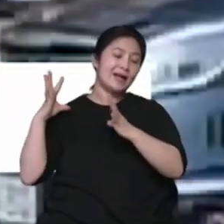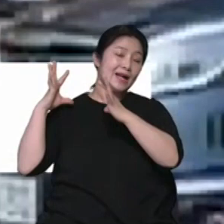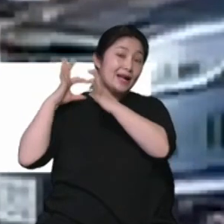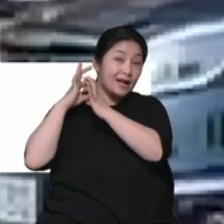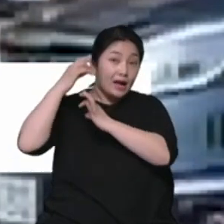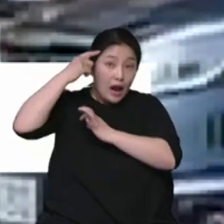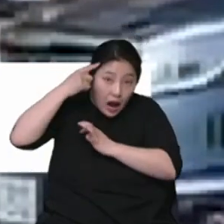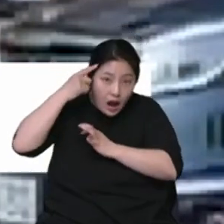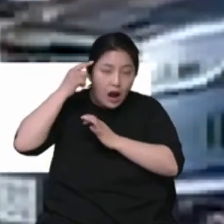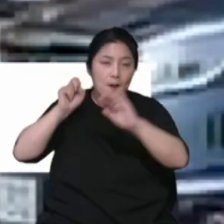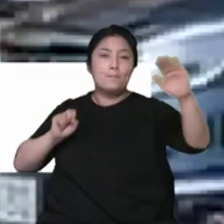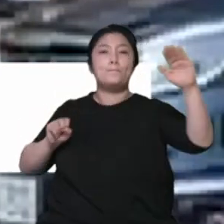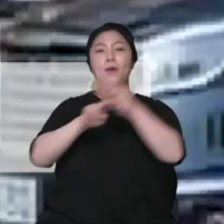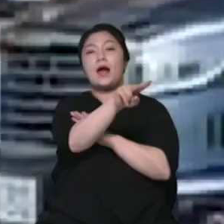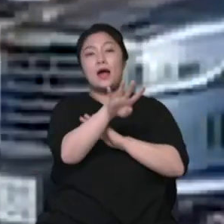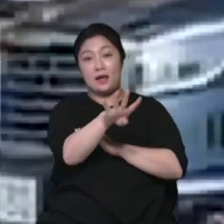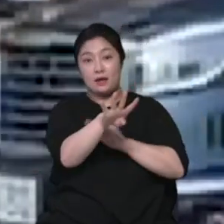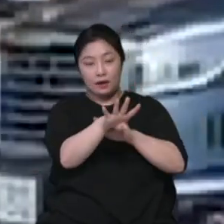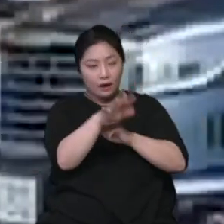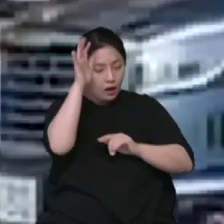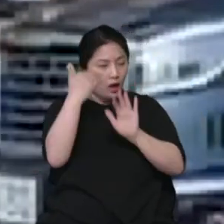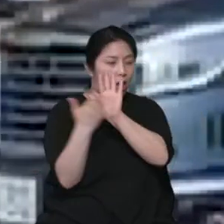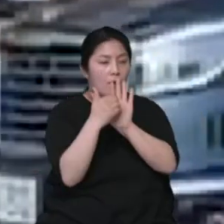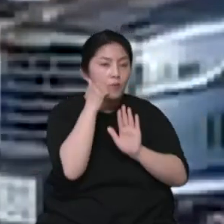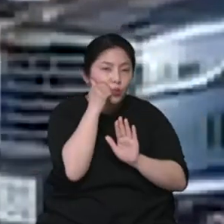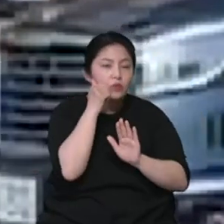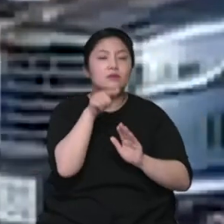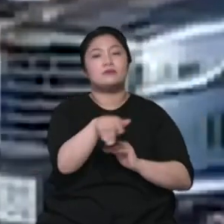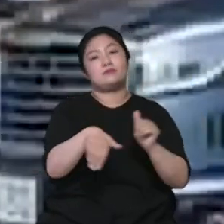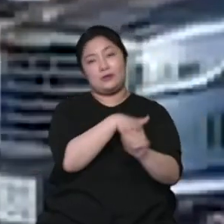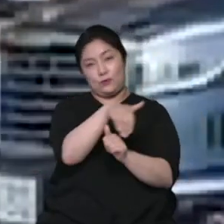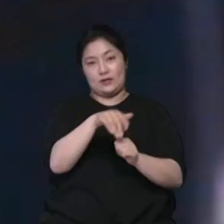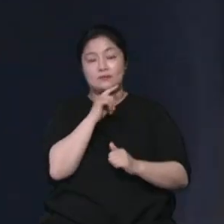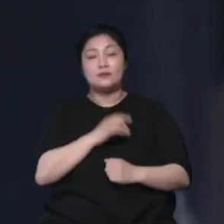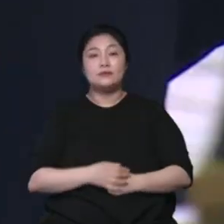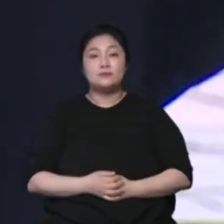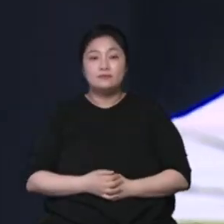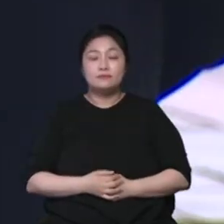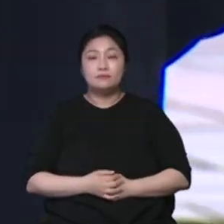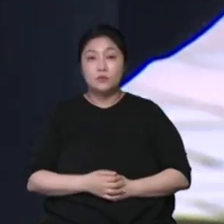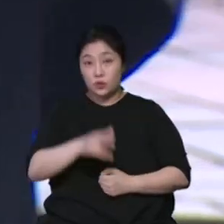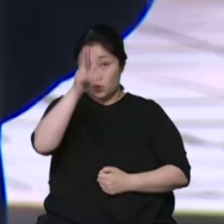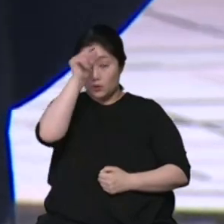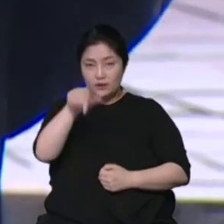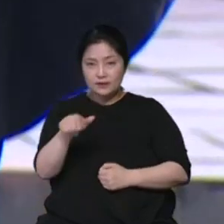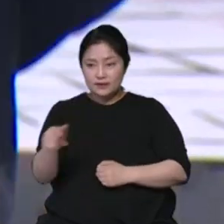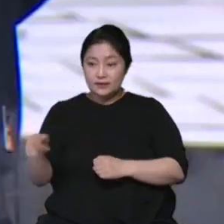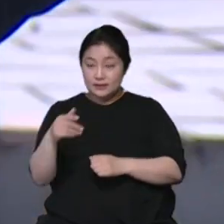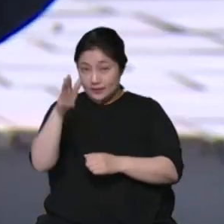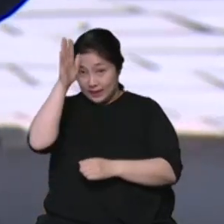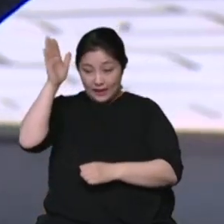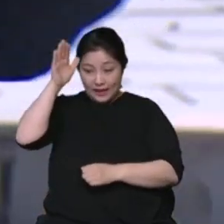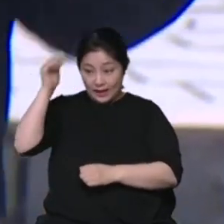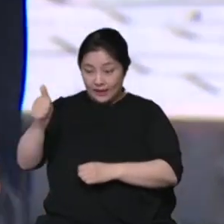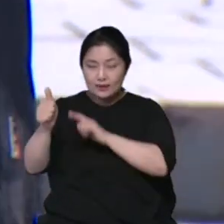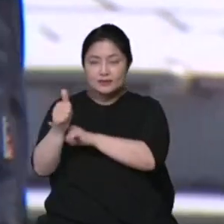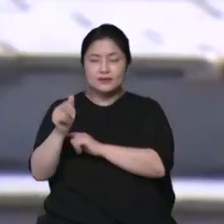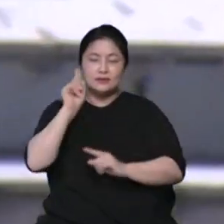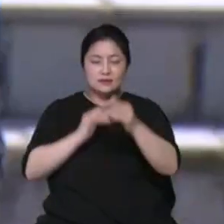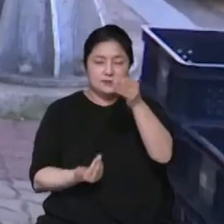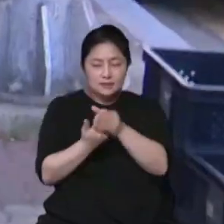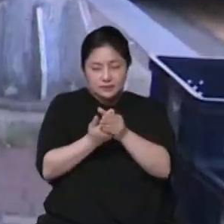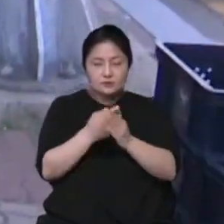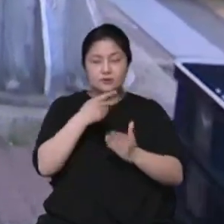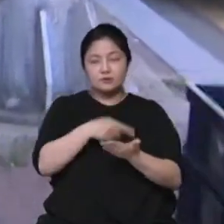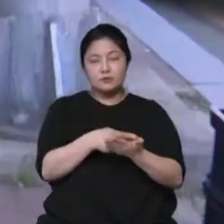채우는 과정에서 뛰쳐나가는 개들을 막지 못한 것으로 알려졌습니다. 경찰은 가해 견주를 과실치상과